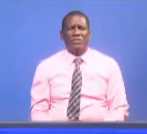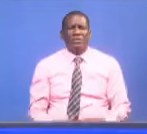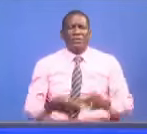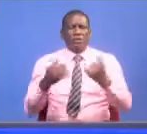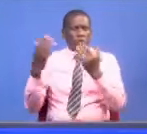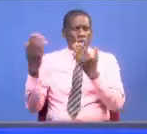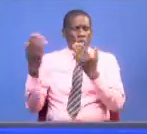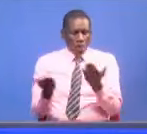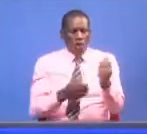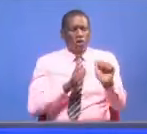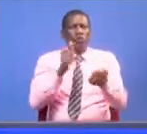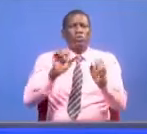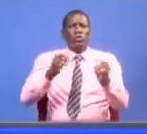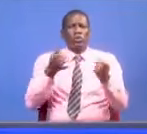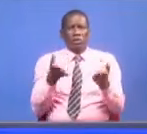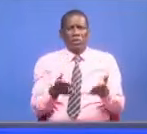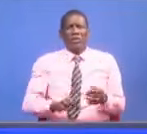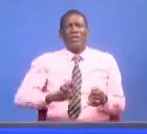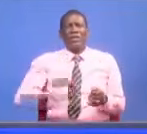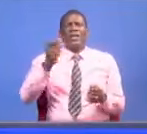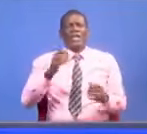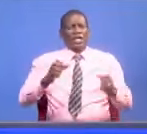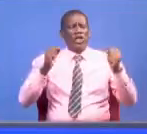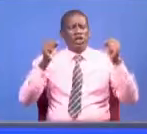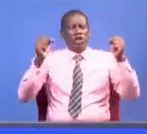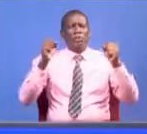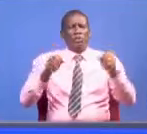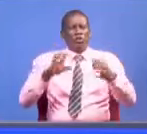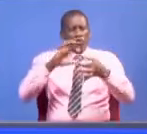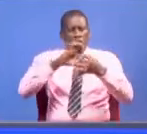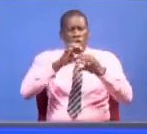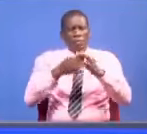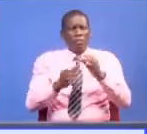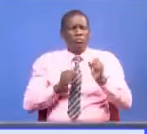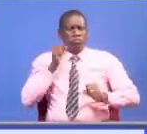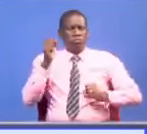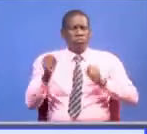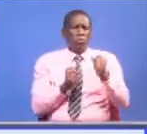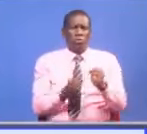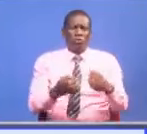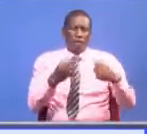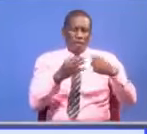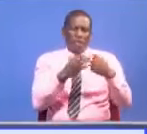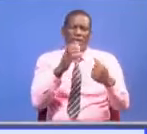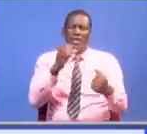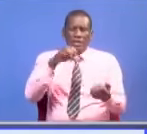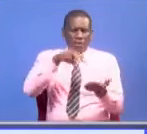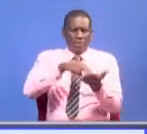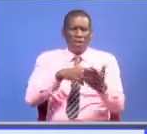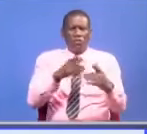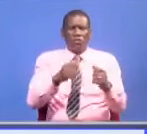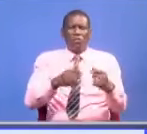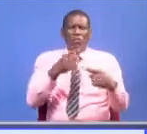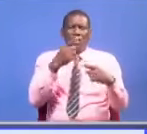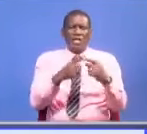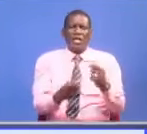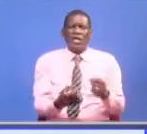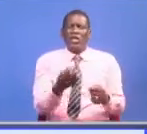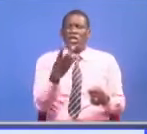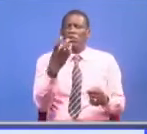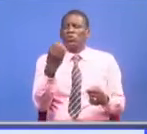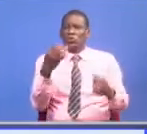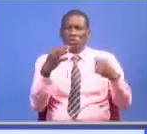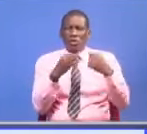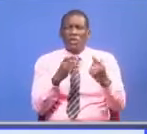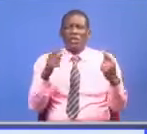Karibu kwenye dawati la sporti. Kenya imekuwa bingwa Olimpiki katika mbio za mita 800 tangu mwaka 2008 hadi sasa.